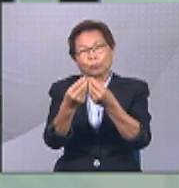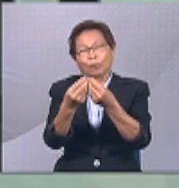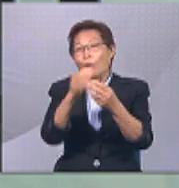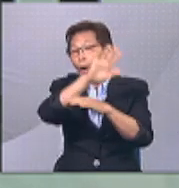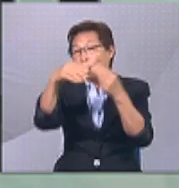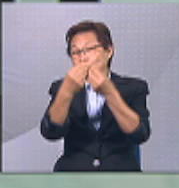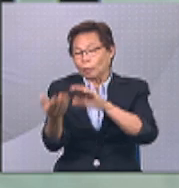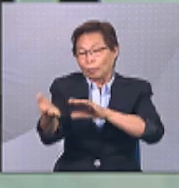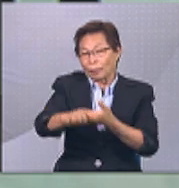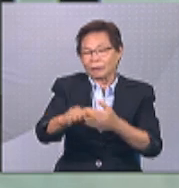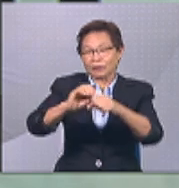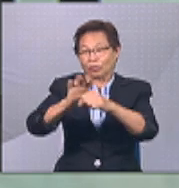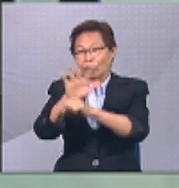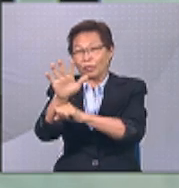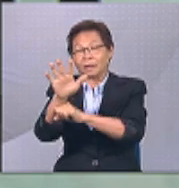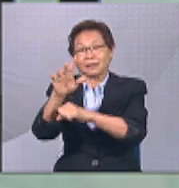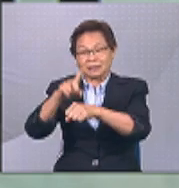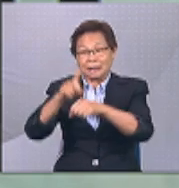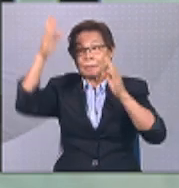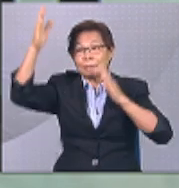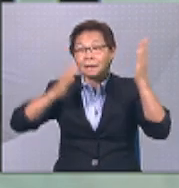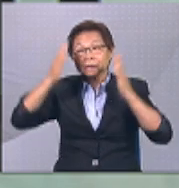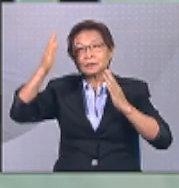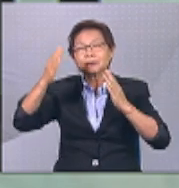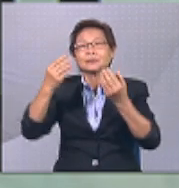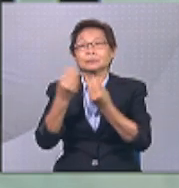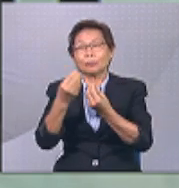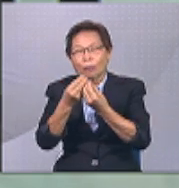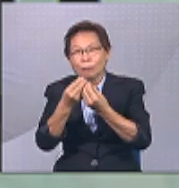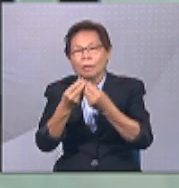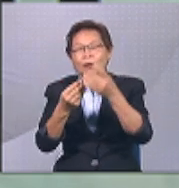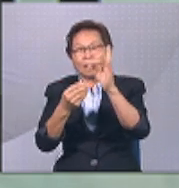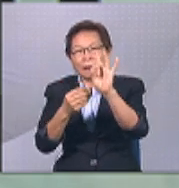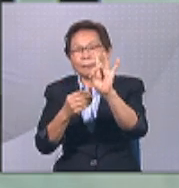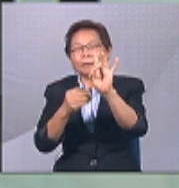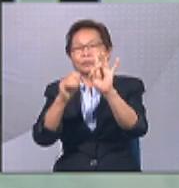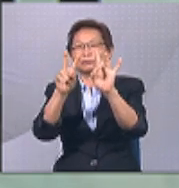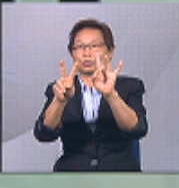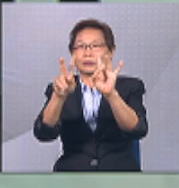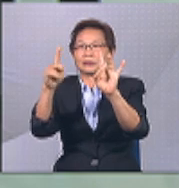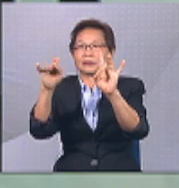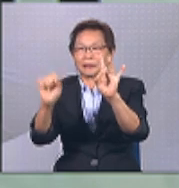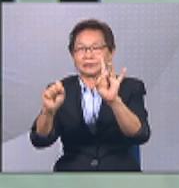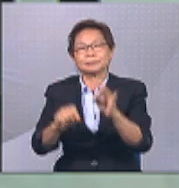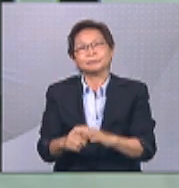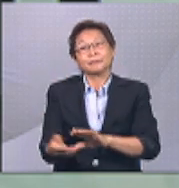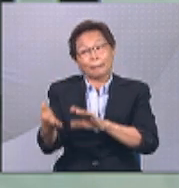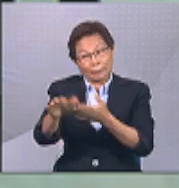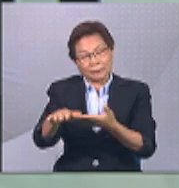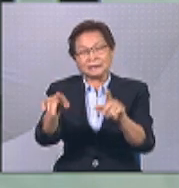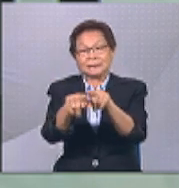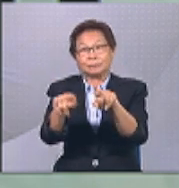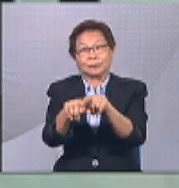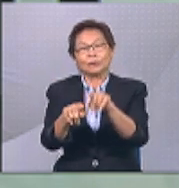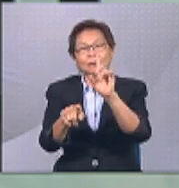kes kematian COVID-19 di Malaysia adalah sebanyak 82 kes, iaitu bersamaan